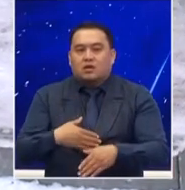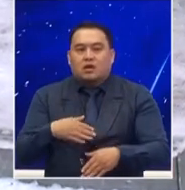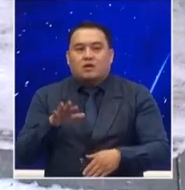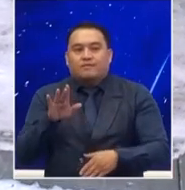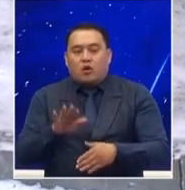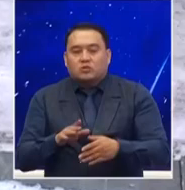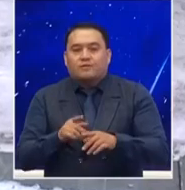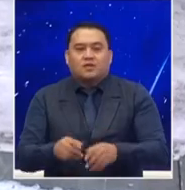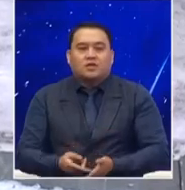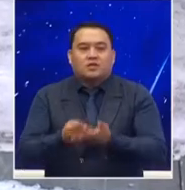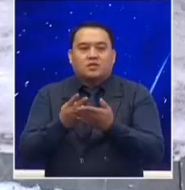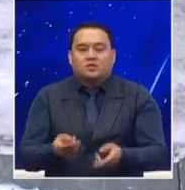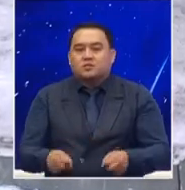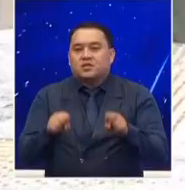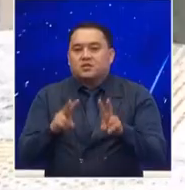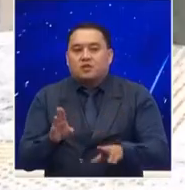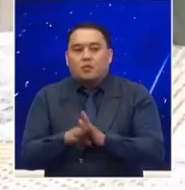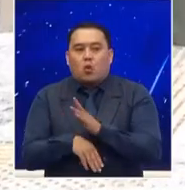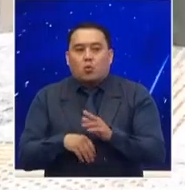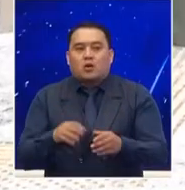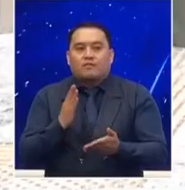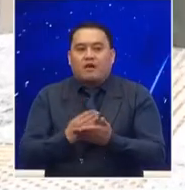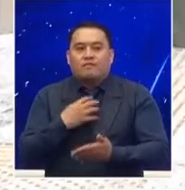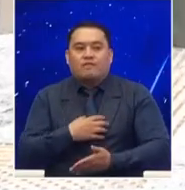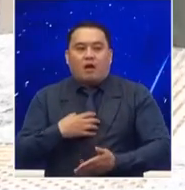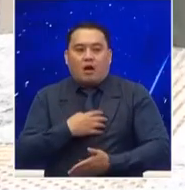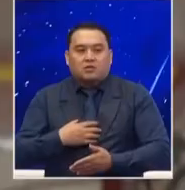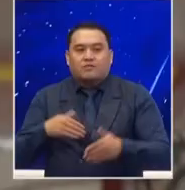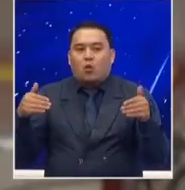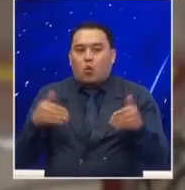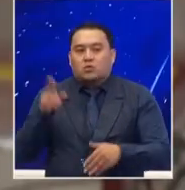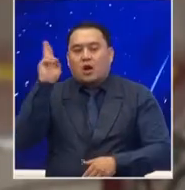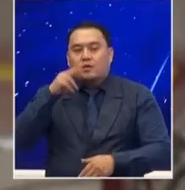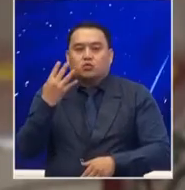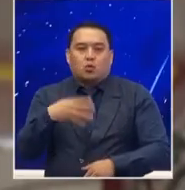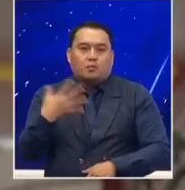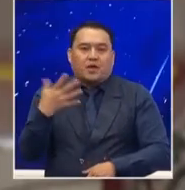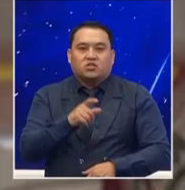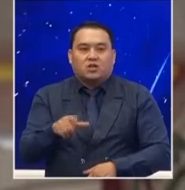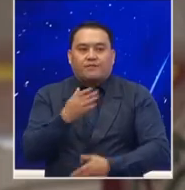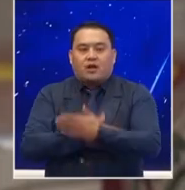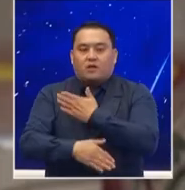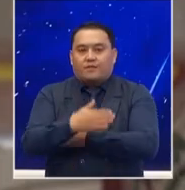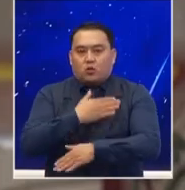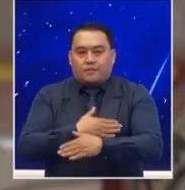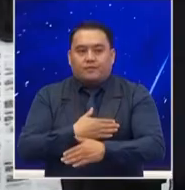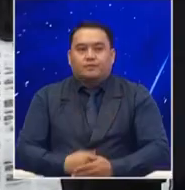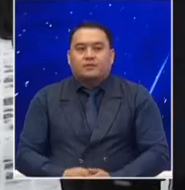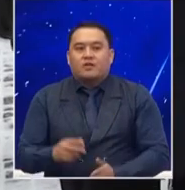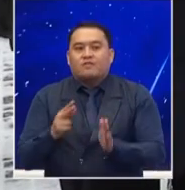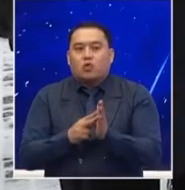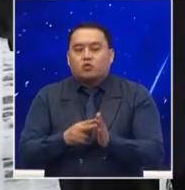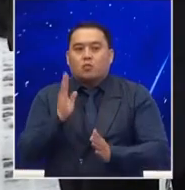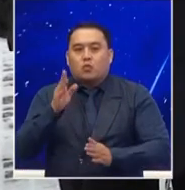доски и спецподъемник. Создание безбарьерной среды является немаловажным, ведь в колледже обучается 45 человек с особыми потребностями. 8